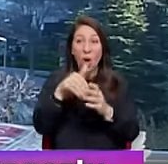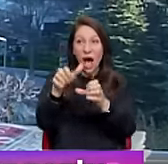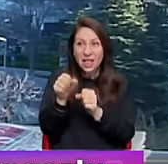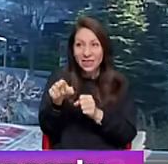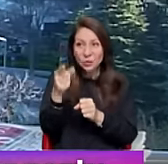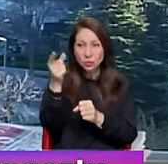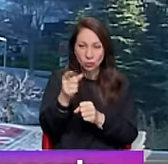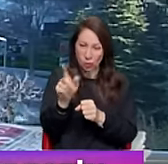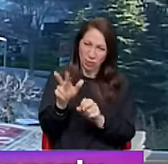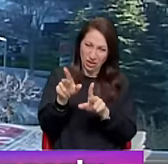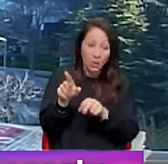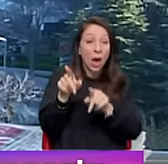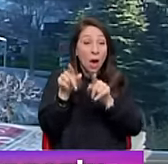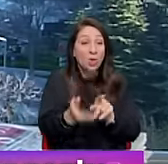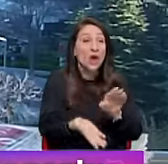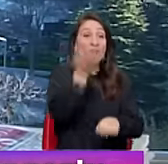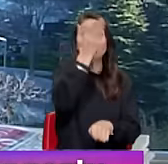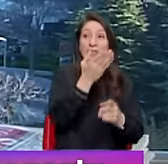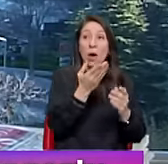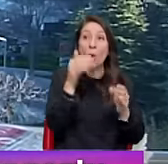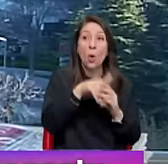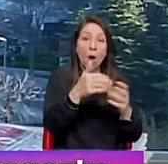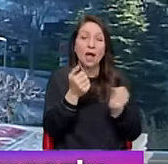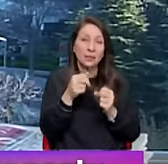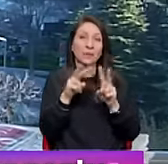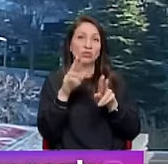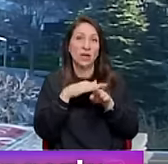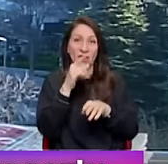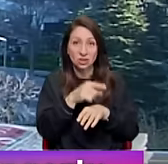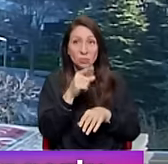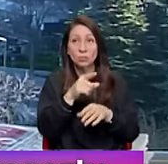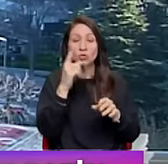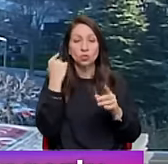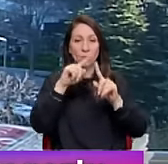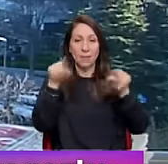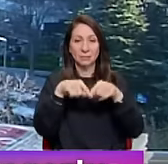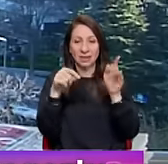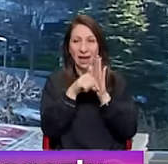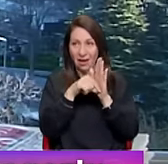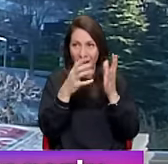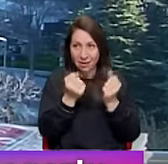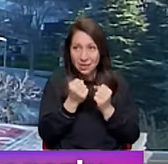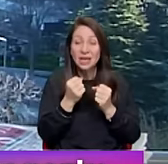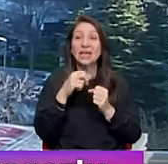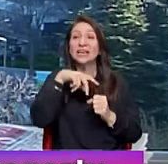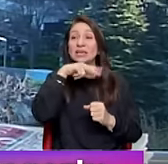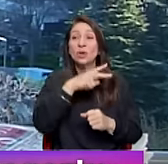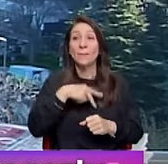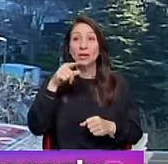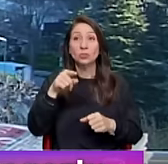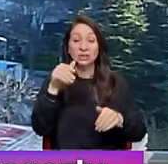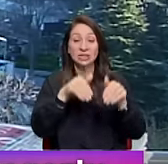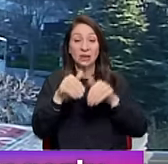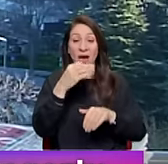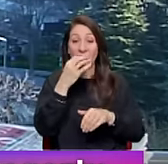aldıysa aldığı oy kadar fark attı Mansur Yavaş. Dün mazbatasını aldı ve Keçiören Belediyesi bu